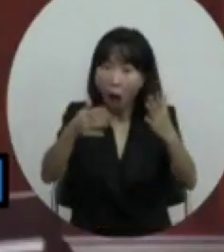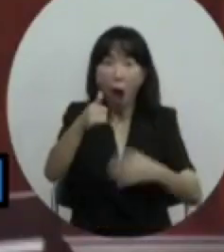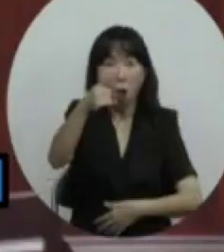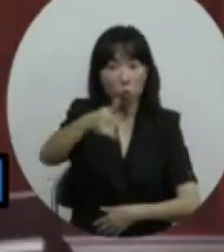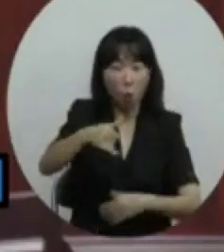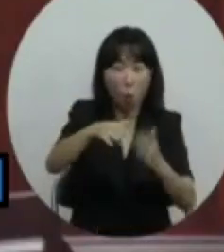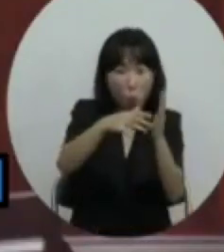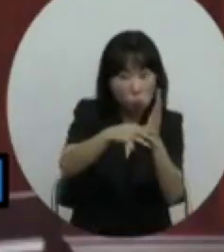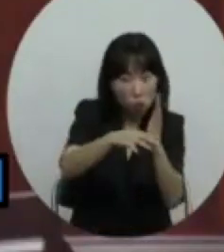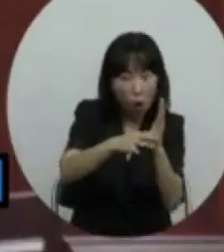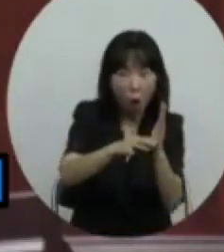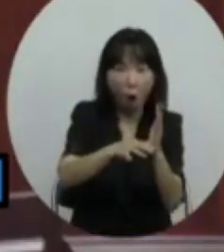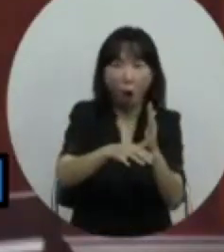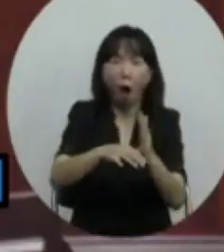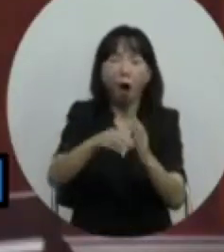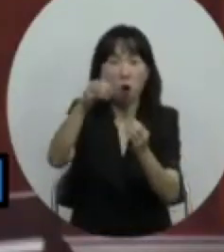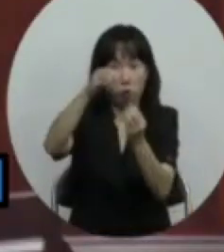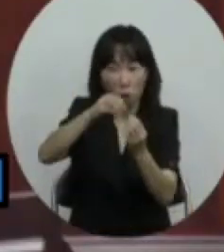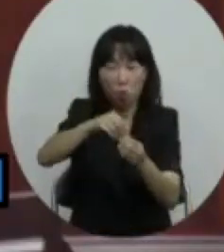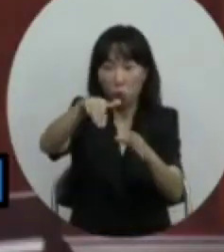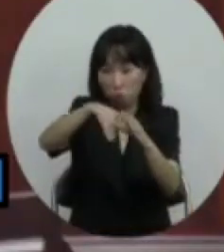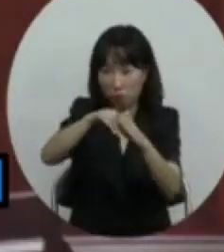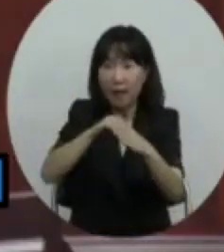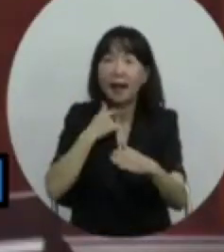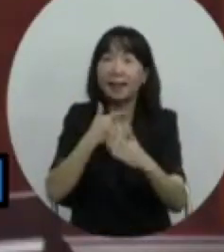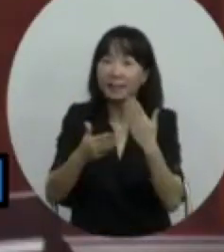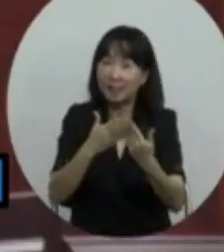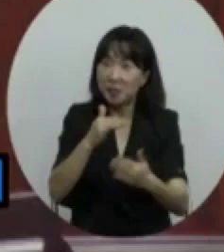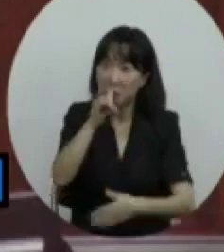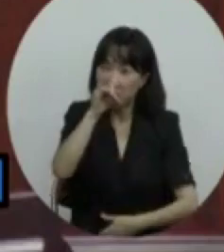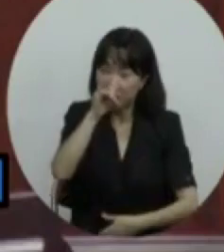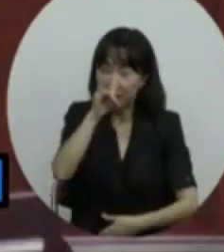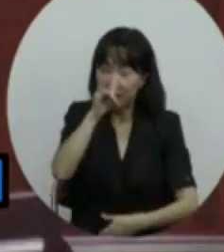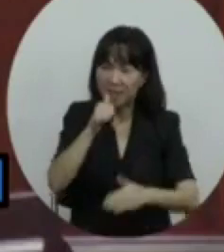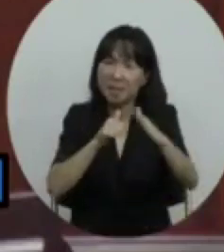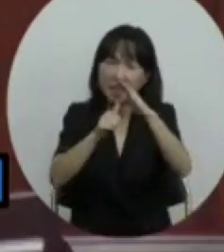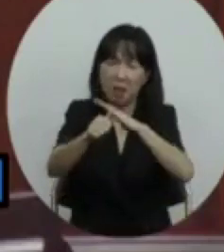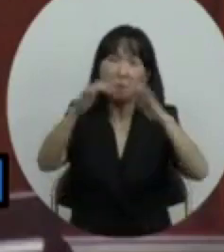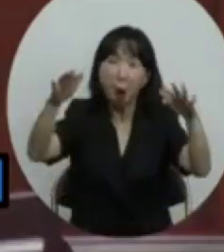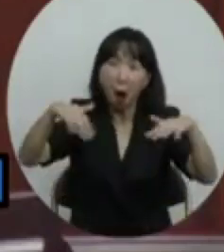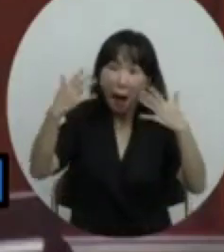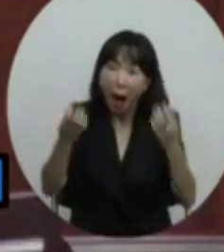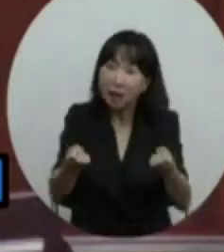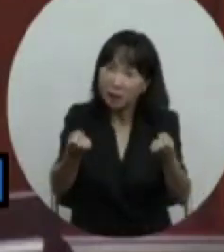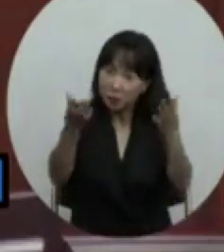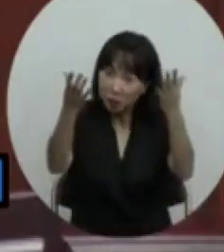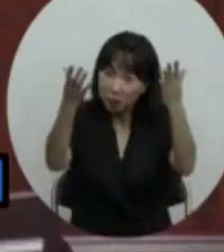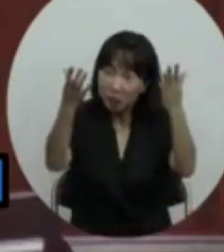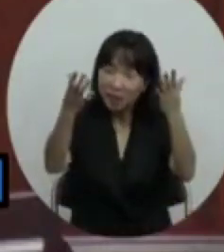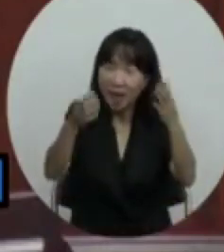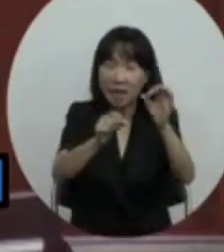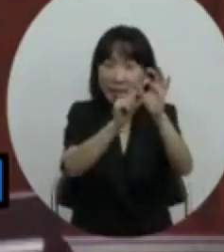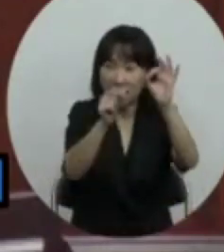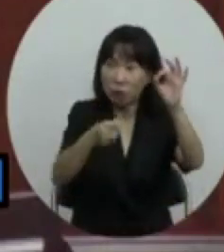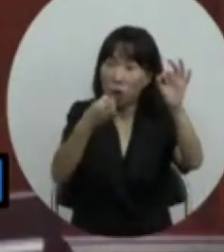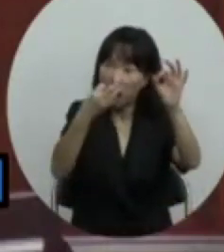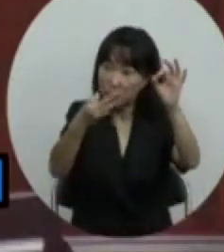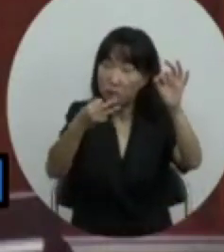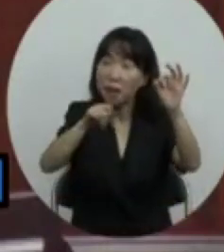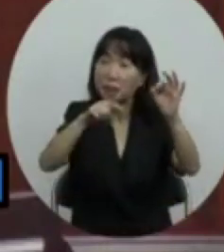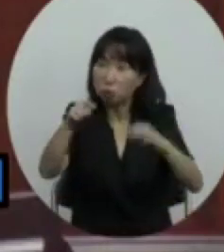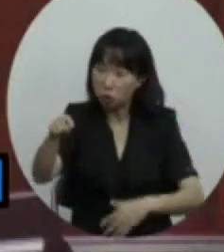홍보하고 전통문화를 함께 즐기는 여주시 대표 가을축제로 오는 10월